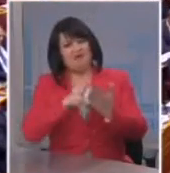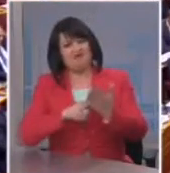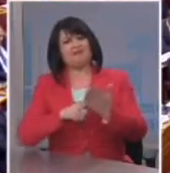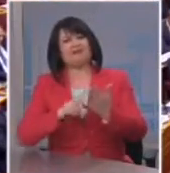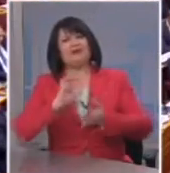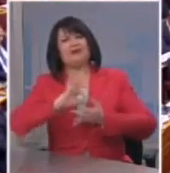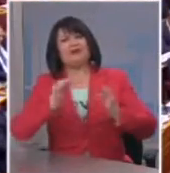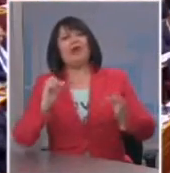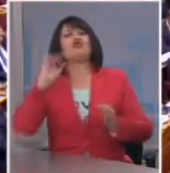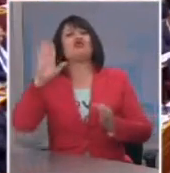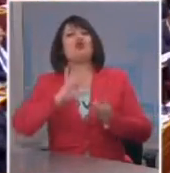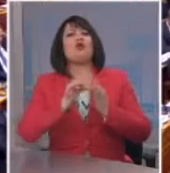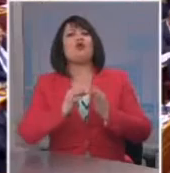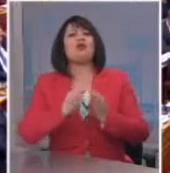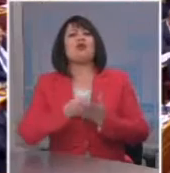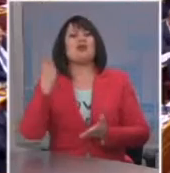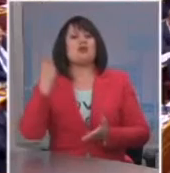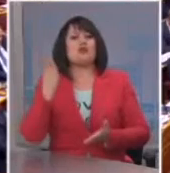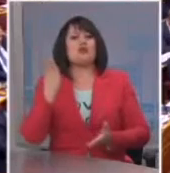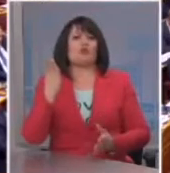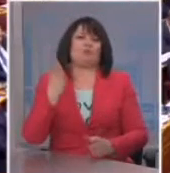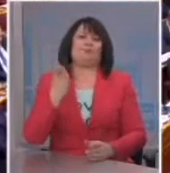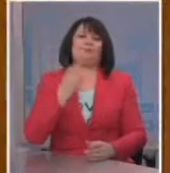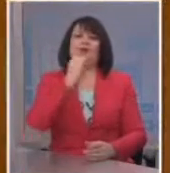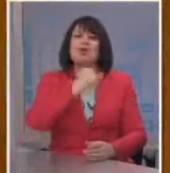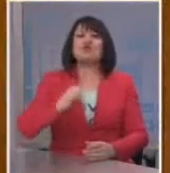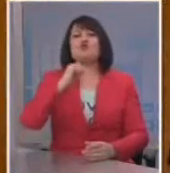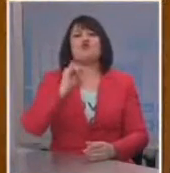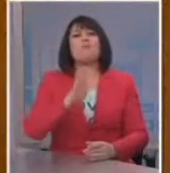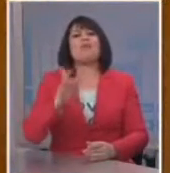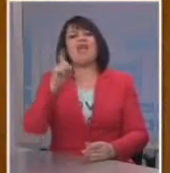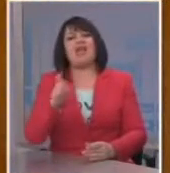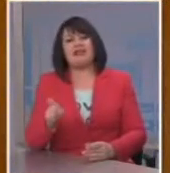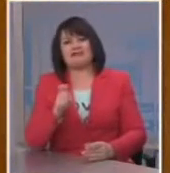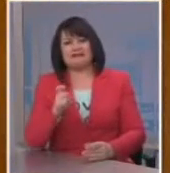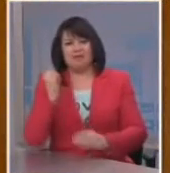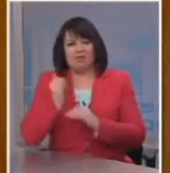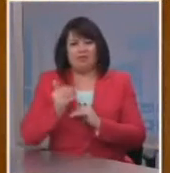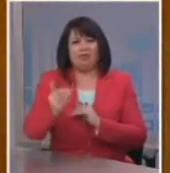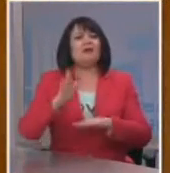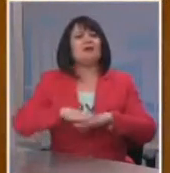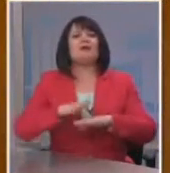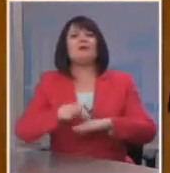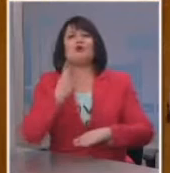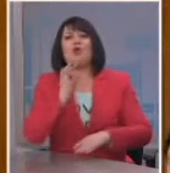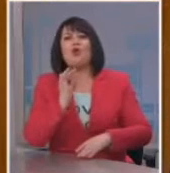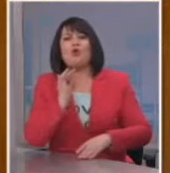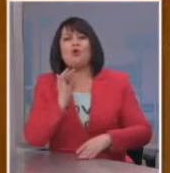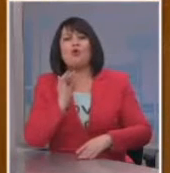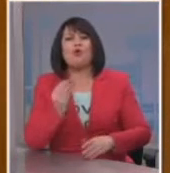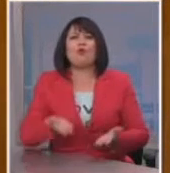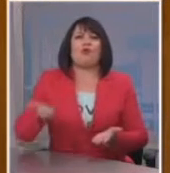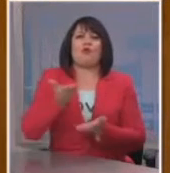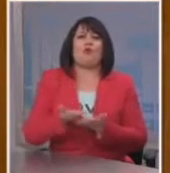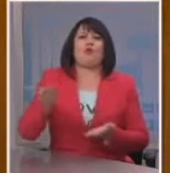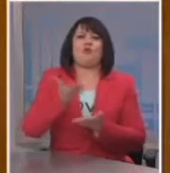μεγάλων οίκων του εξωτερικού, UBS και άλλων, που λένε ότι η καθυστέρηση μετά από ένα σημείο οφείλεται σε πρόσθετα νέα αιτήματα που